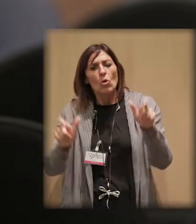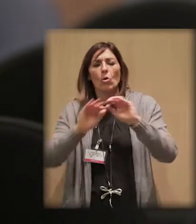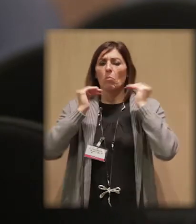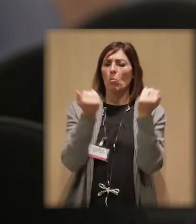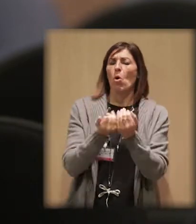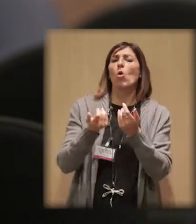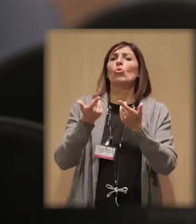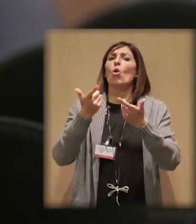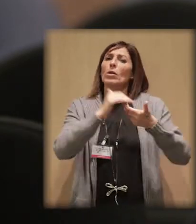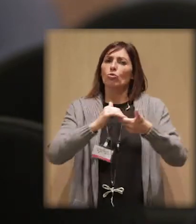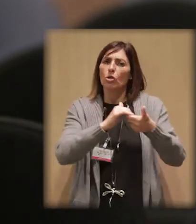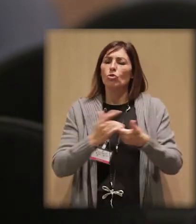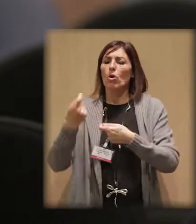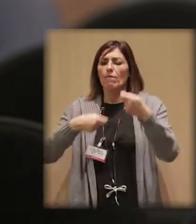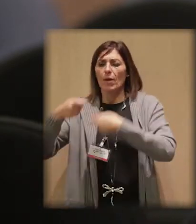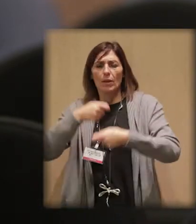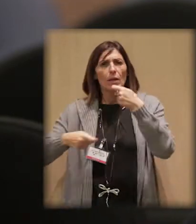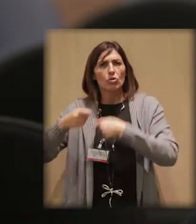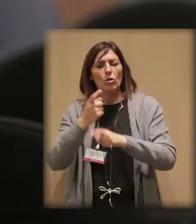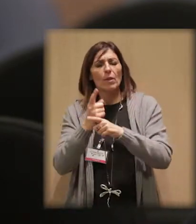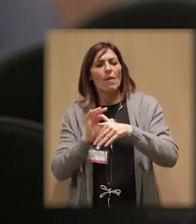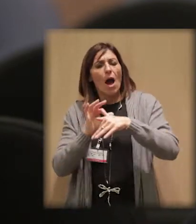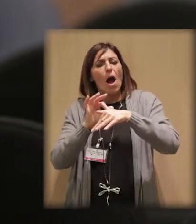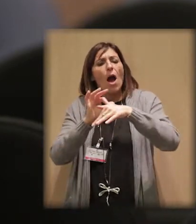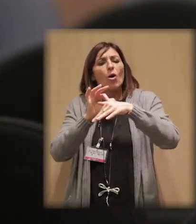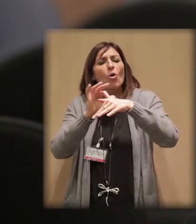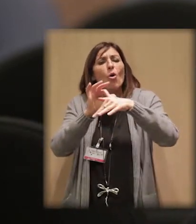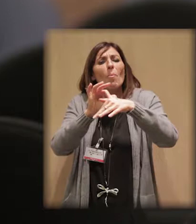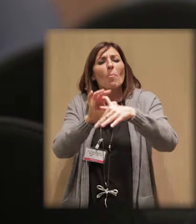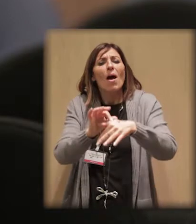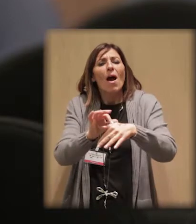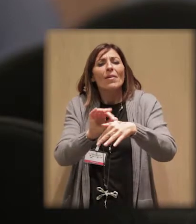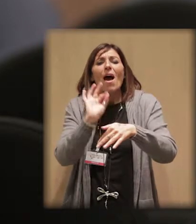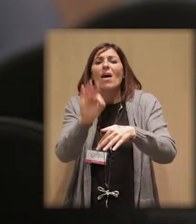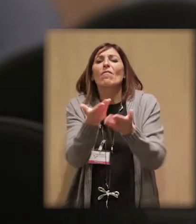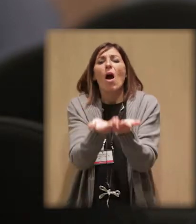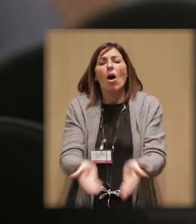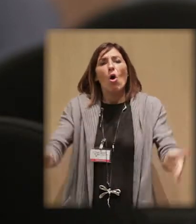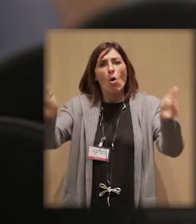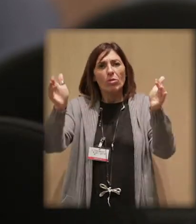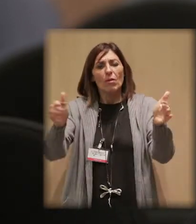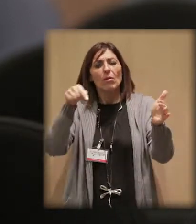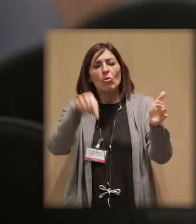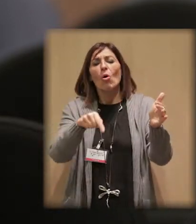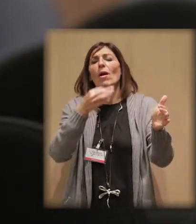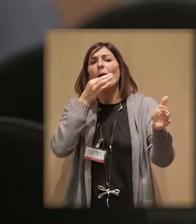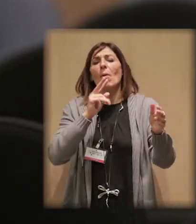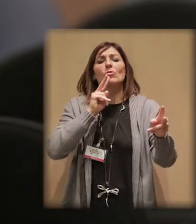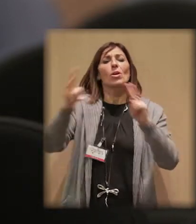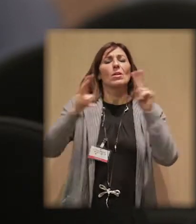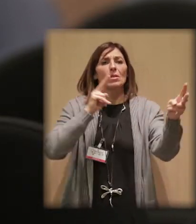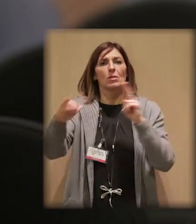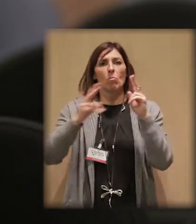delle associazioni, delle federazioni, verso un contenitore che sia capace di dare